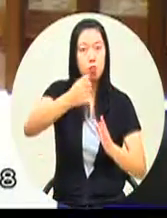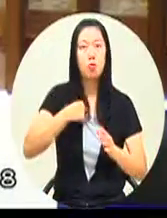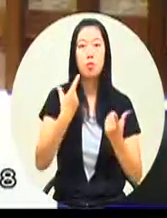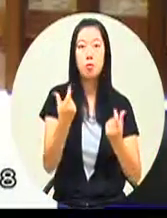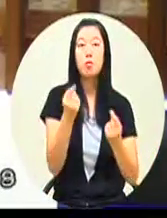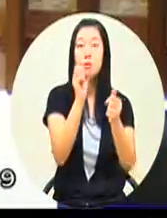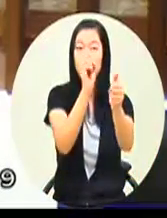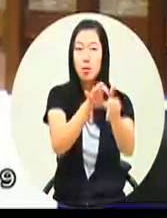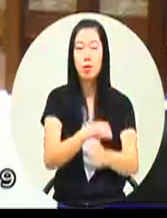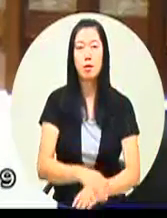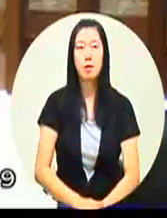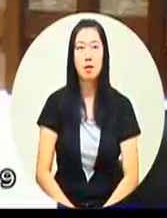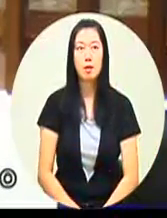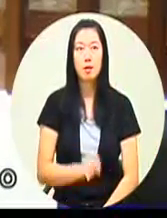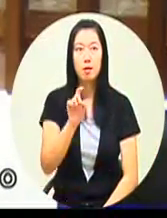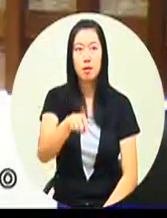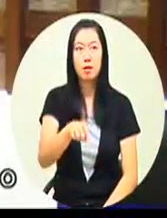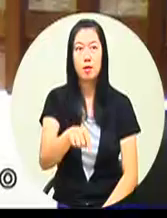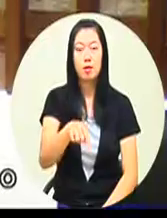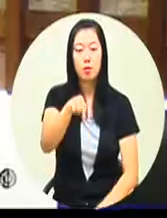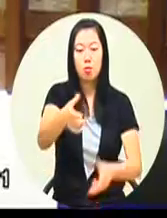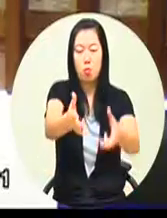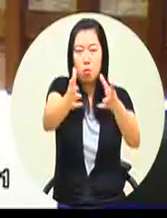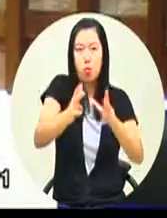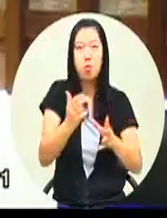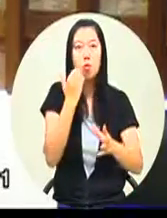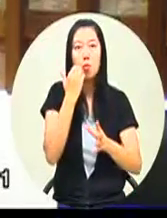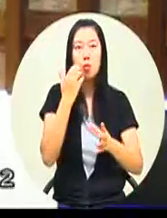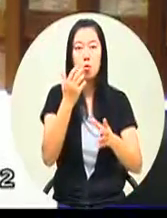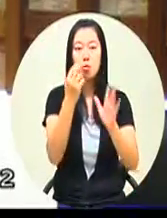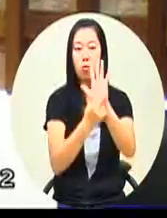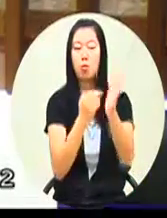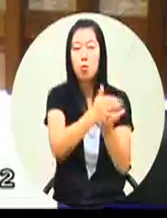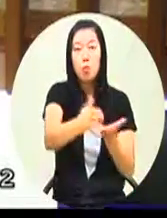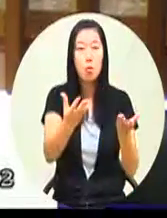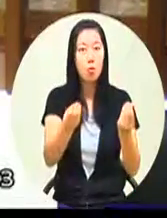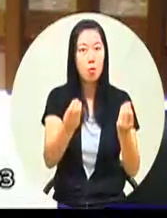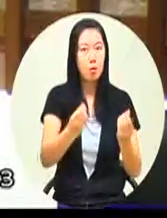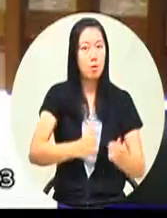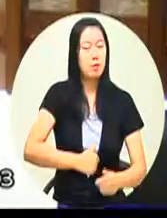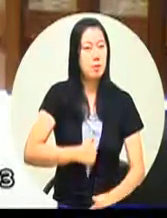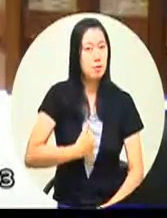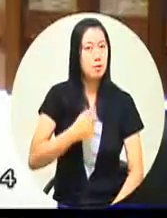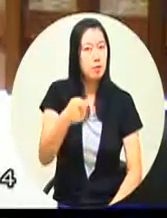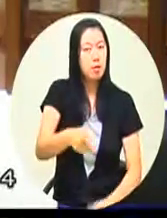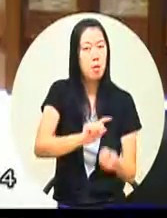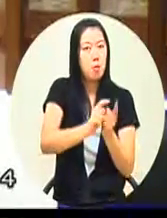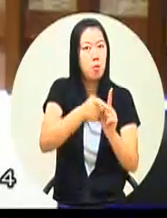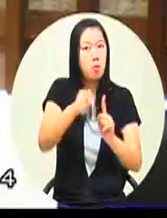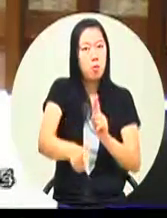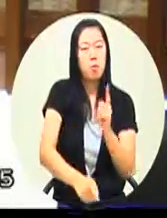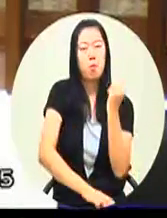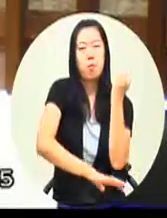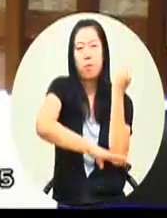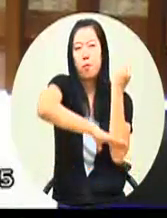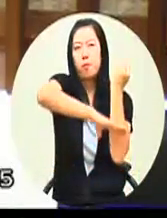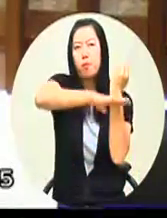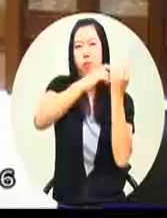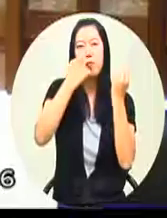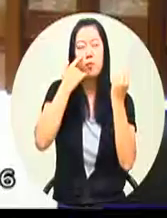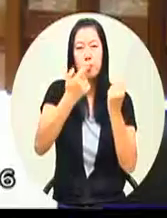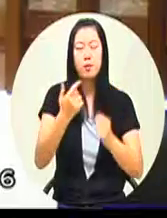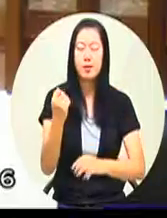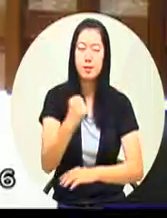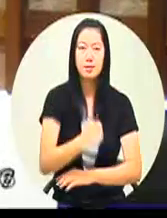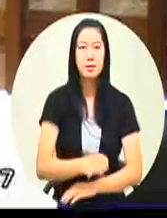讲。我讲中德桥迄个所在，若无解决啊吼，真正会淹甲金甲啦。阮田寮呐，